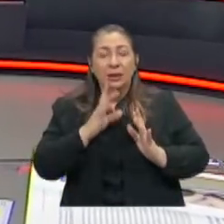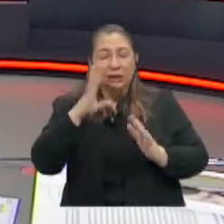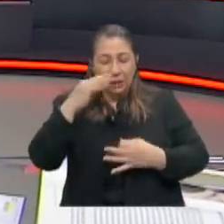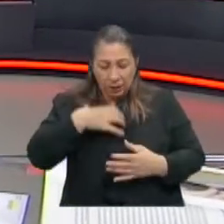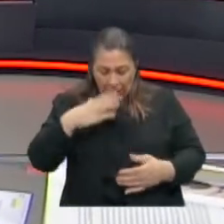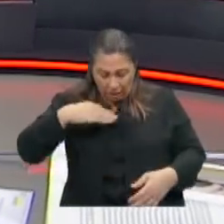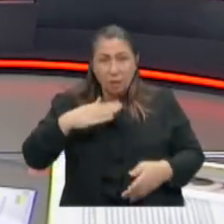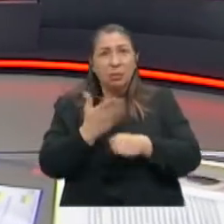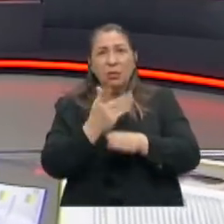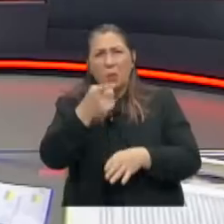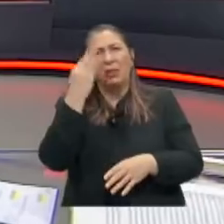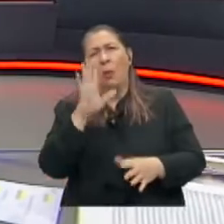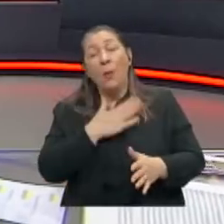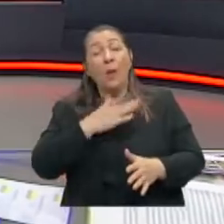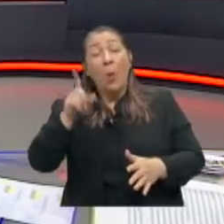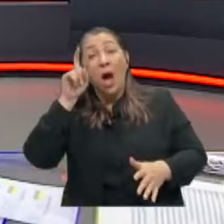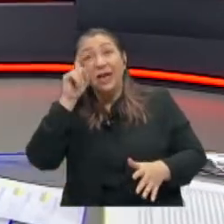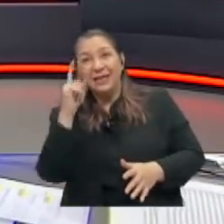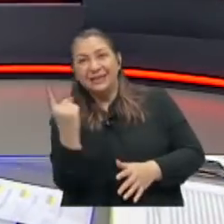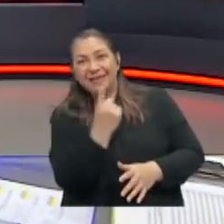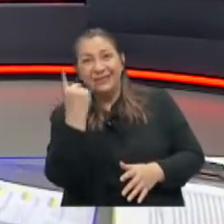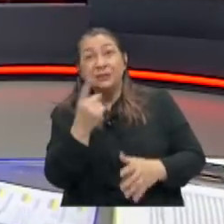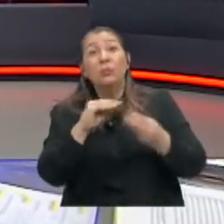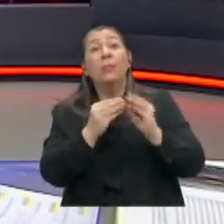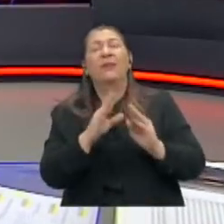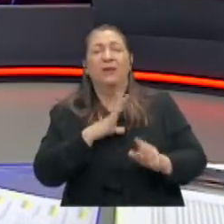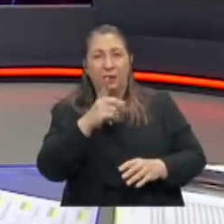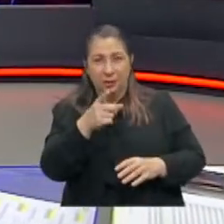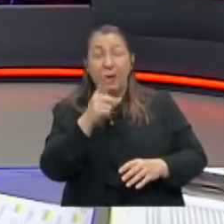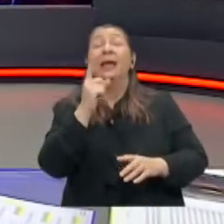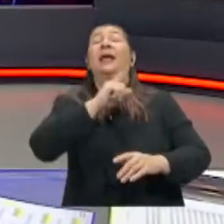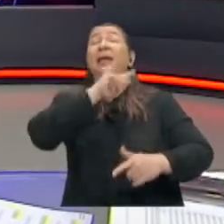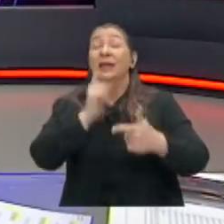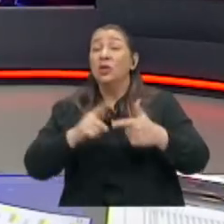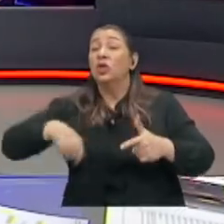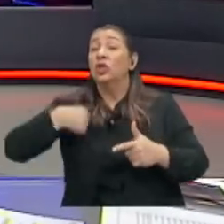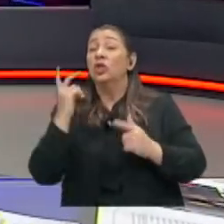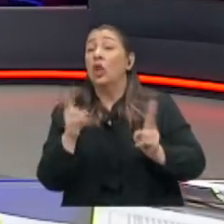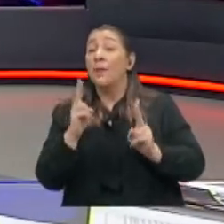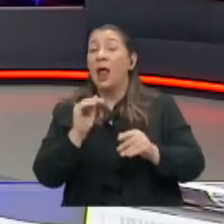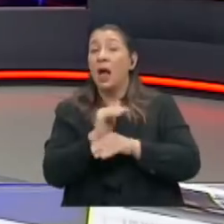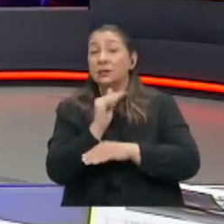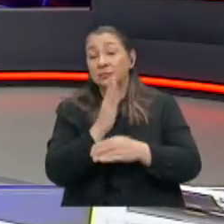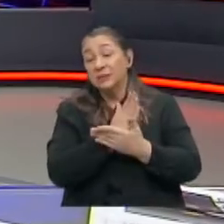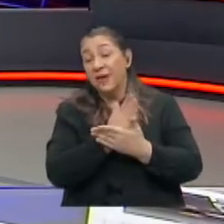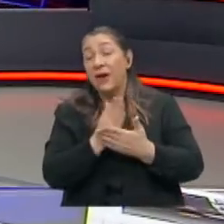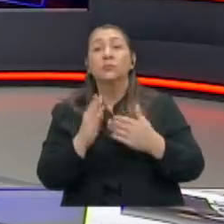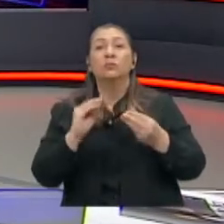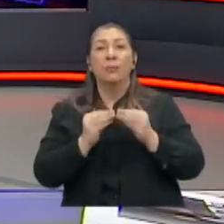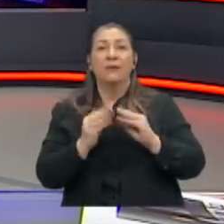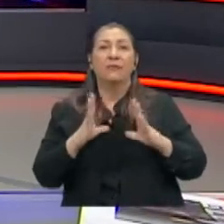onu da anlamıyorum ama o akıllı sayaçlarda da sıkıntı var. Bir de normal hayatımızı sürdürmede sıkıntı